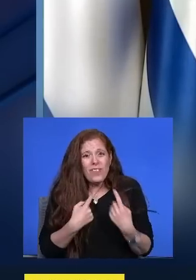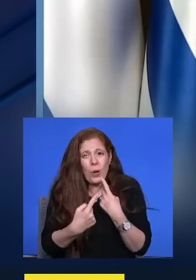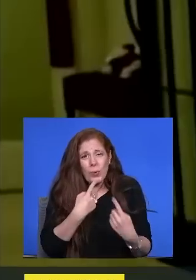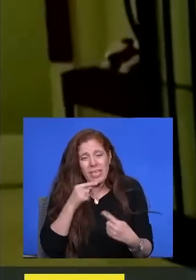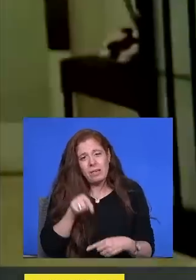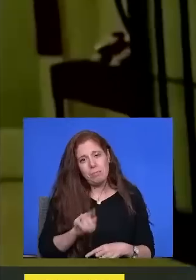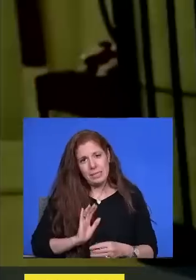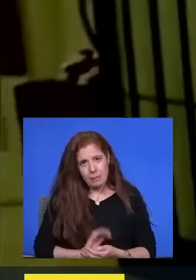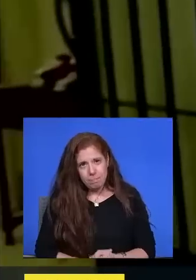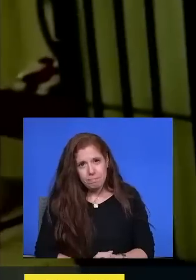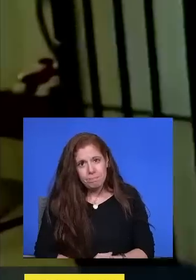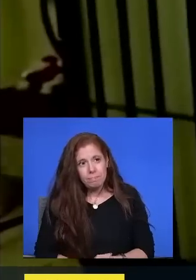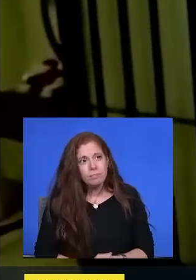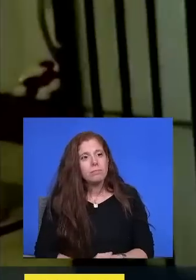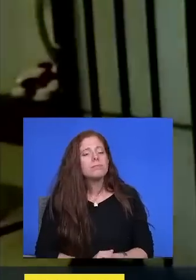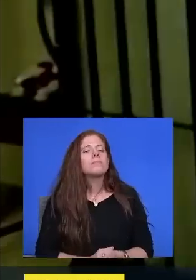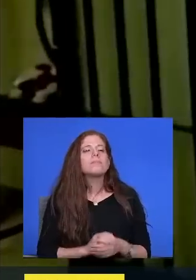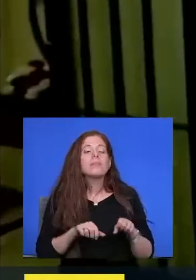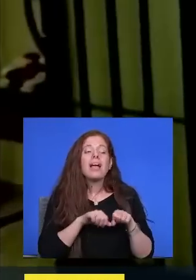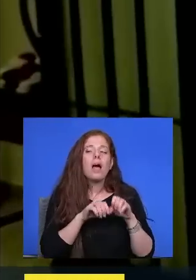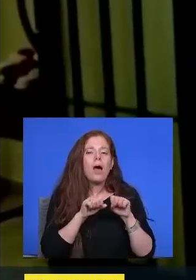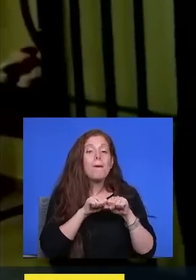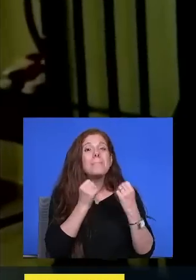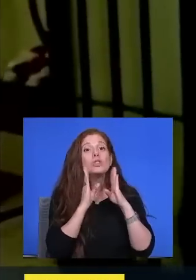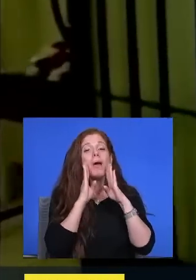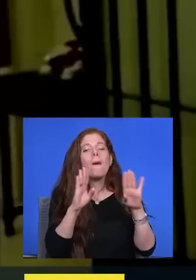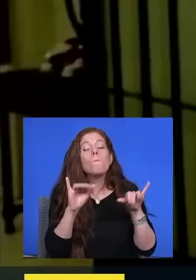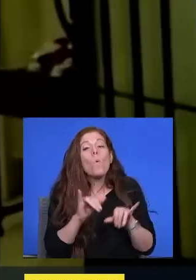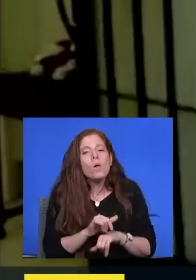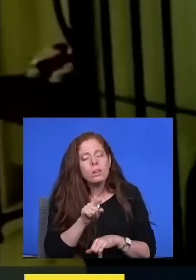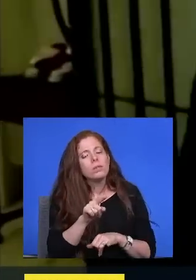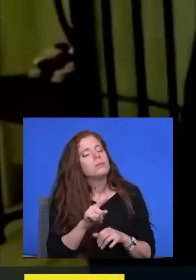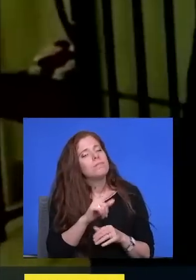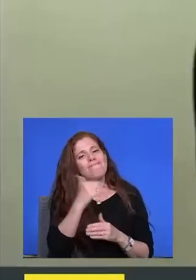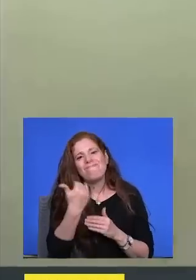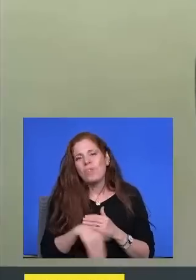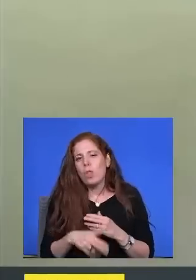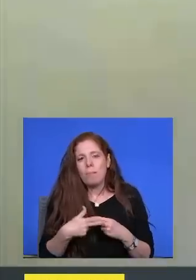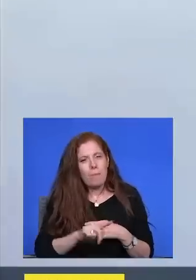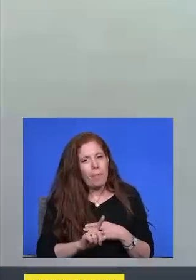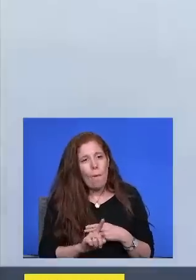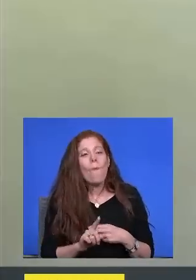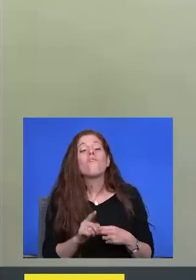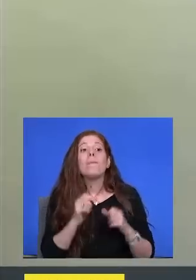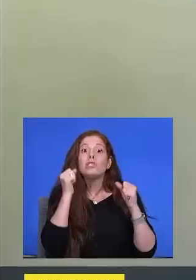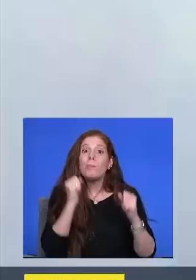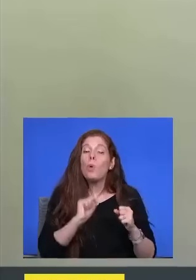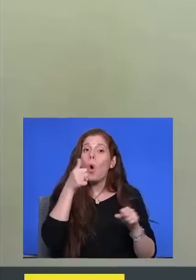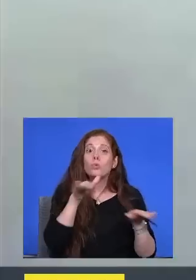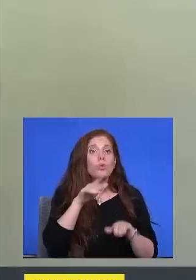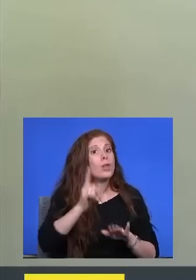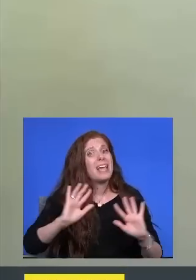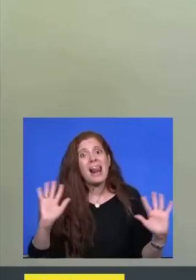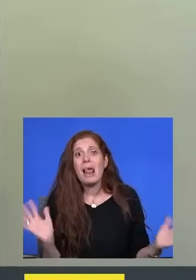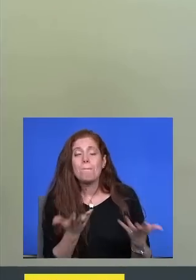conversation. משבר האמון הזה בין שני המנהיגים רחוק כנראה מסיומו, מה שבטוח הוא שראש הממשלה אינו צריך למהר